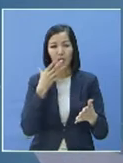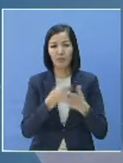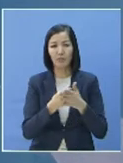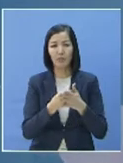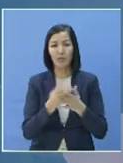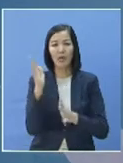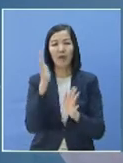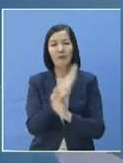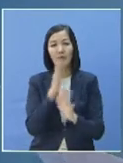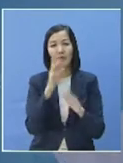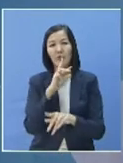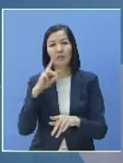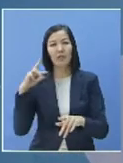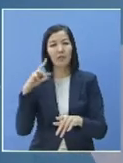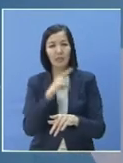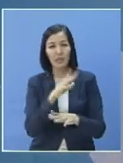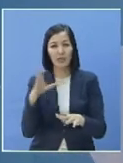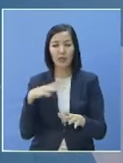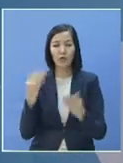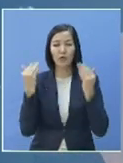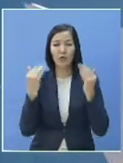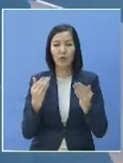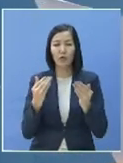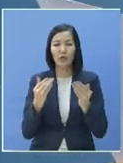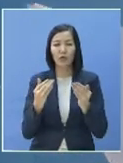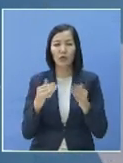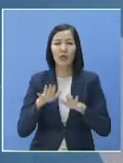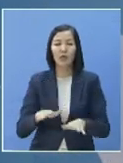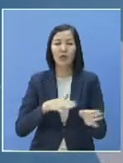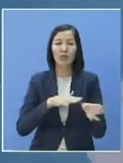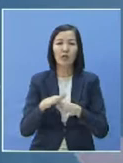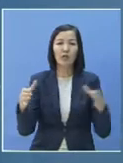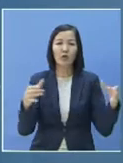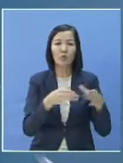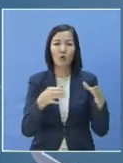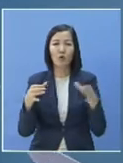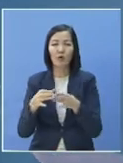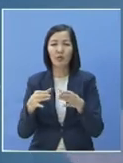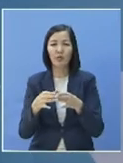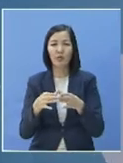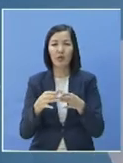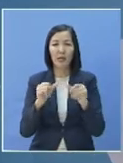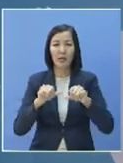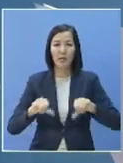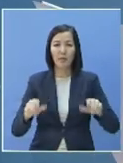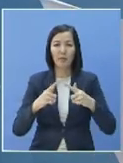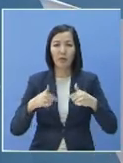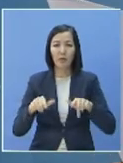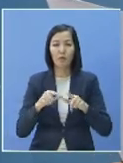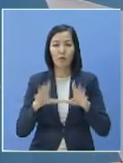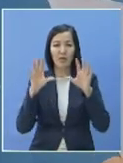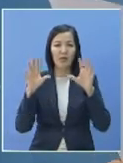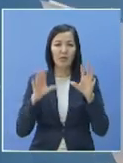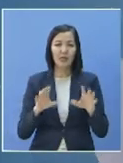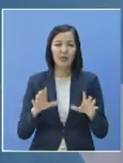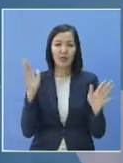қоршаған ортаға зиян келтіруде. Осыған орай өңірдегі жергілікті атқарушы органдар арнайы комиссия құрды. Олар заңсыз